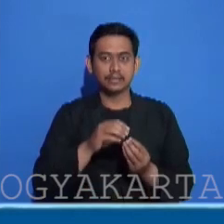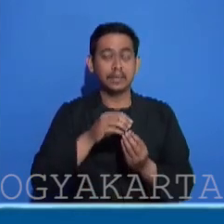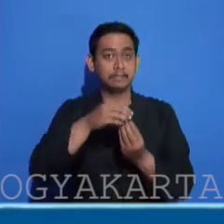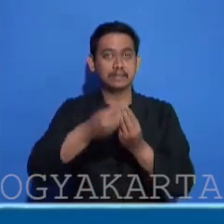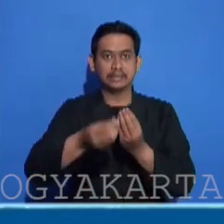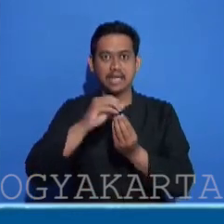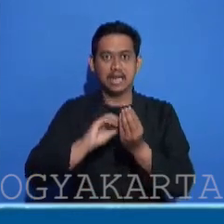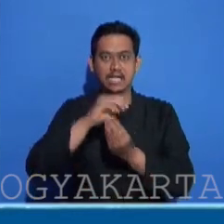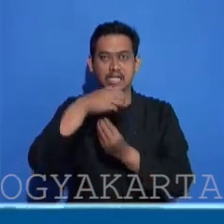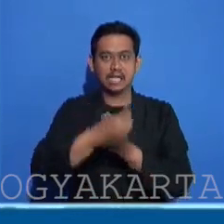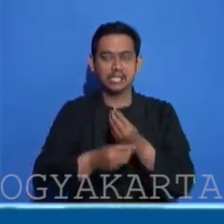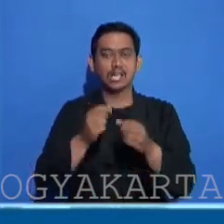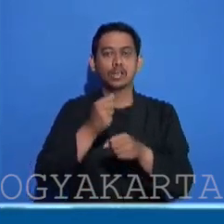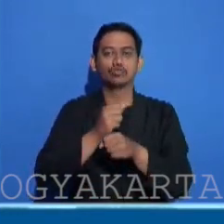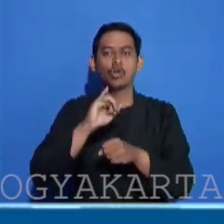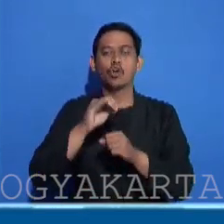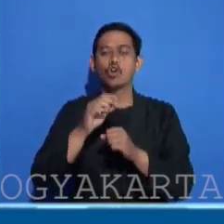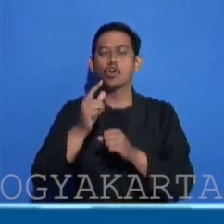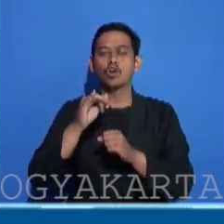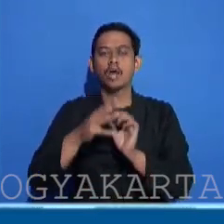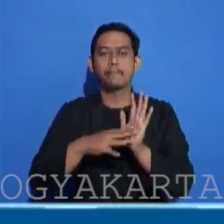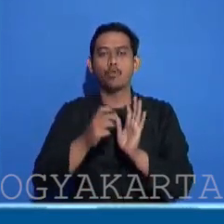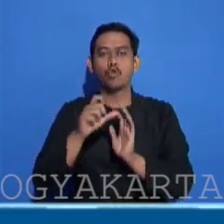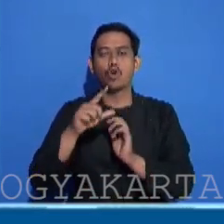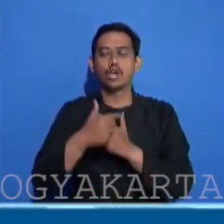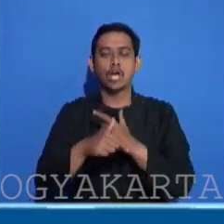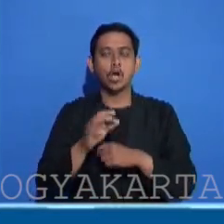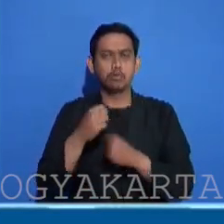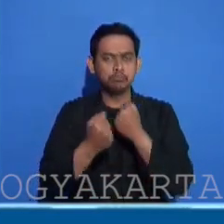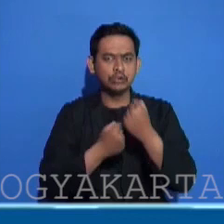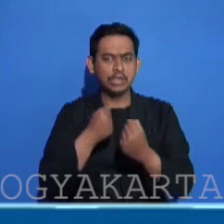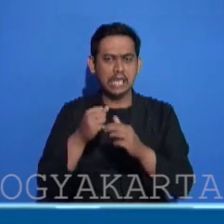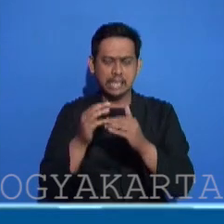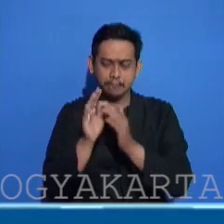tanaman ingkang murakapi produktifikasi pun inglang